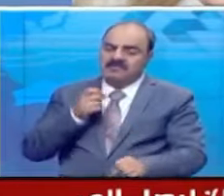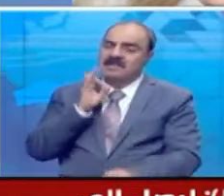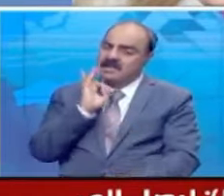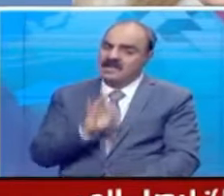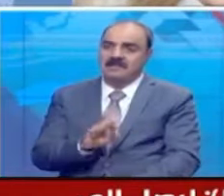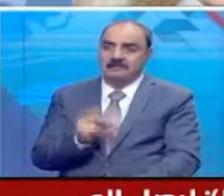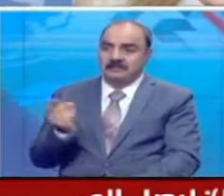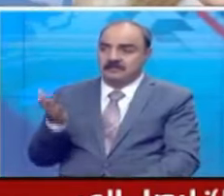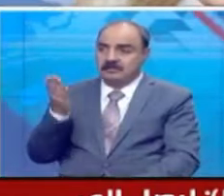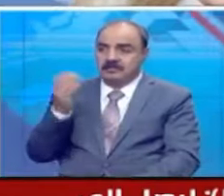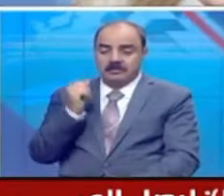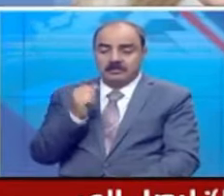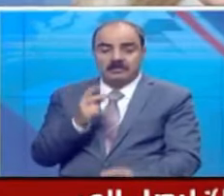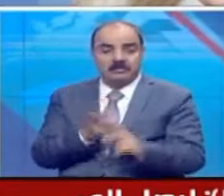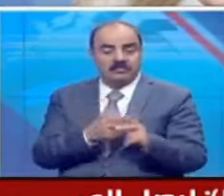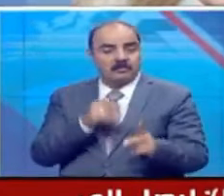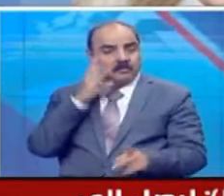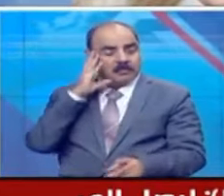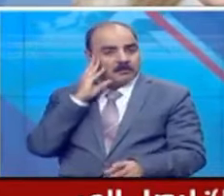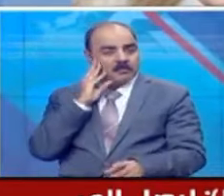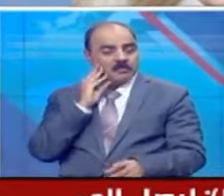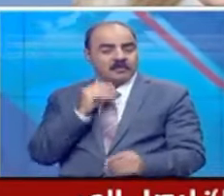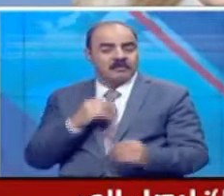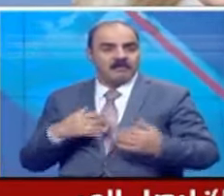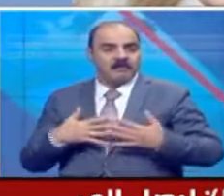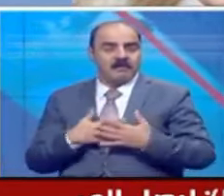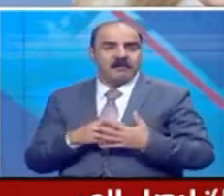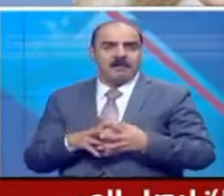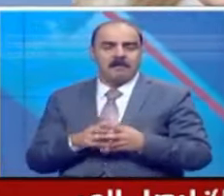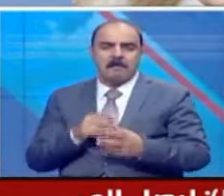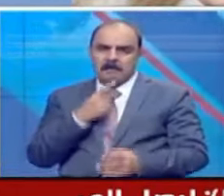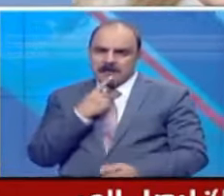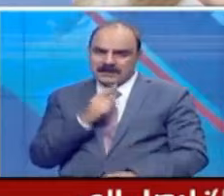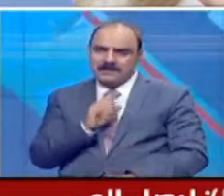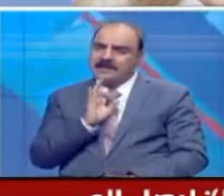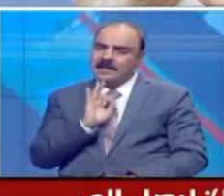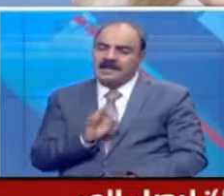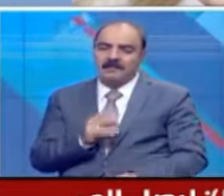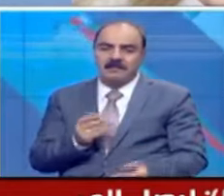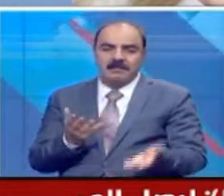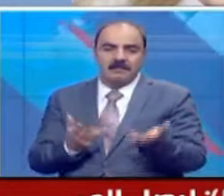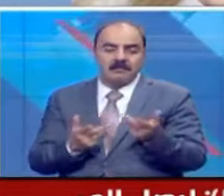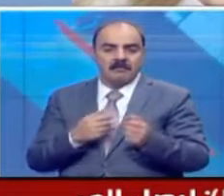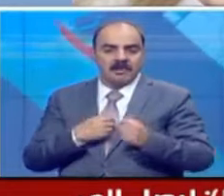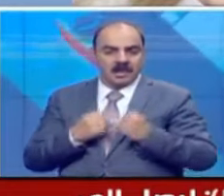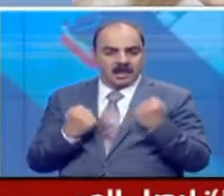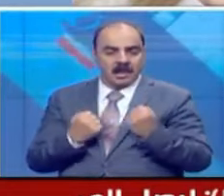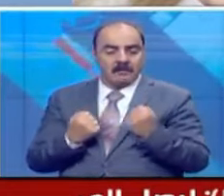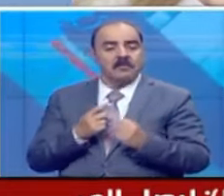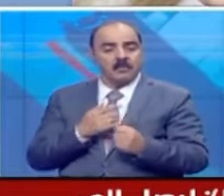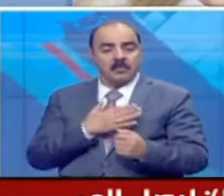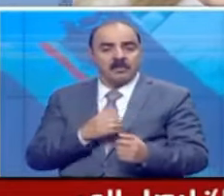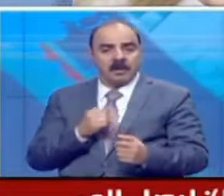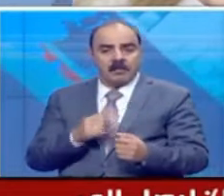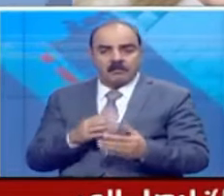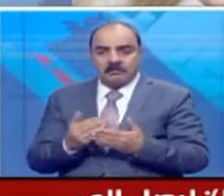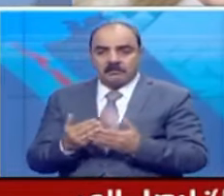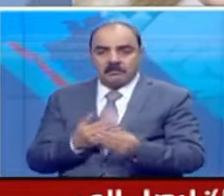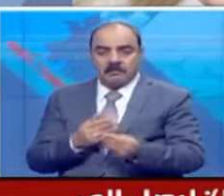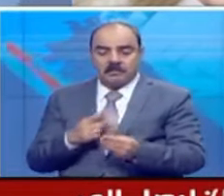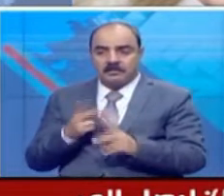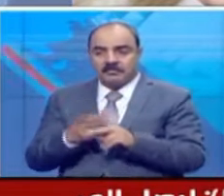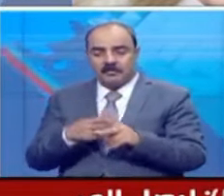القرارات تقبلها المواطنين ببشرى أن الوضع الاقتصادي وضع قوي وأن الدولة تشعر